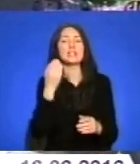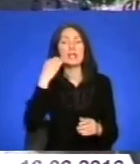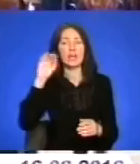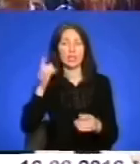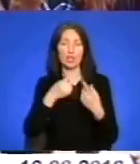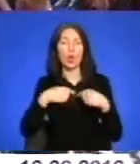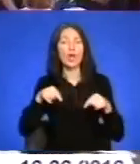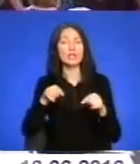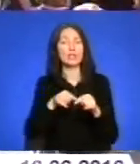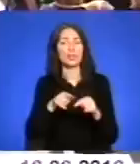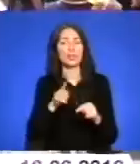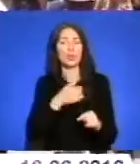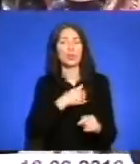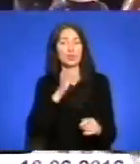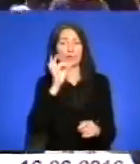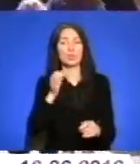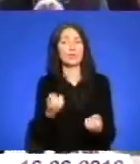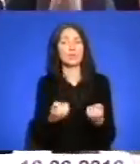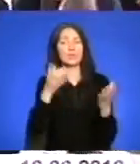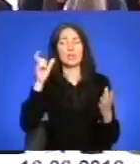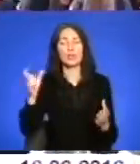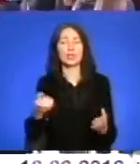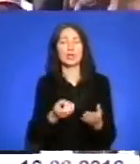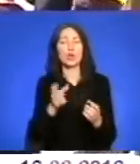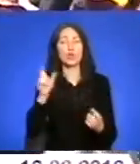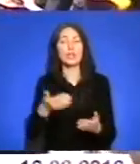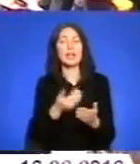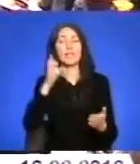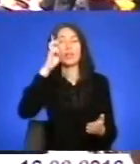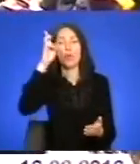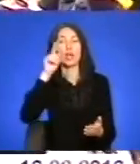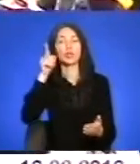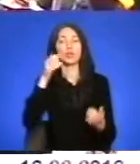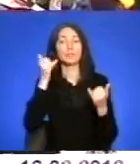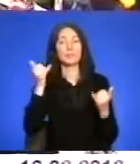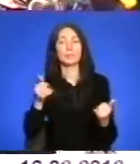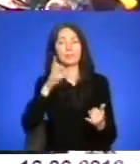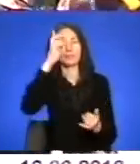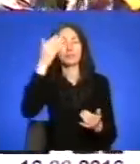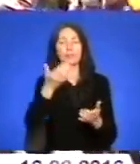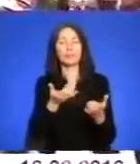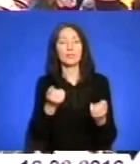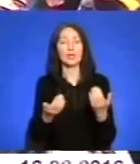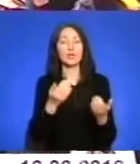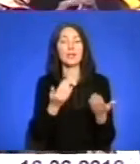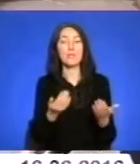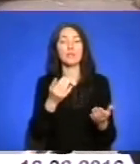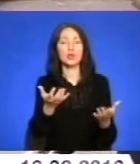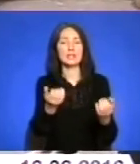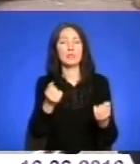організаторів. Ну що я хочу сказати, світла людина, людина від Бога. І то, що він сьогодні, Бог його забрав, то, напевно, він забирає на